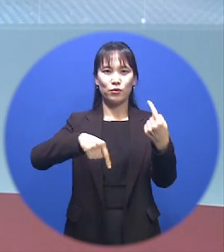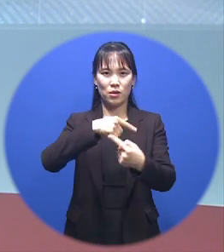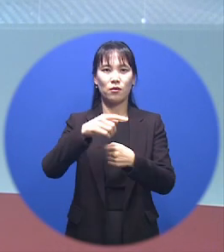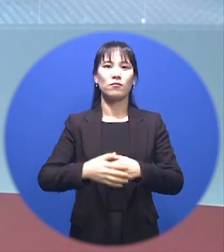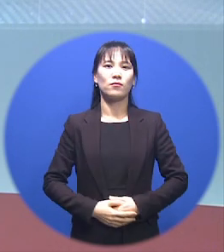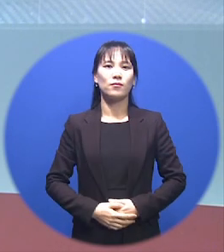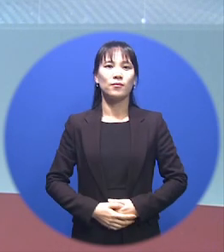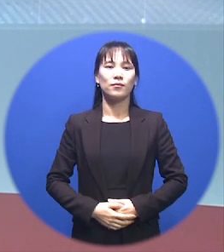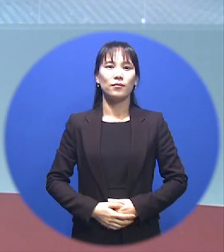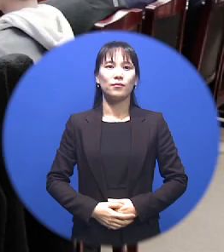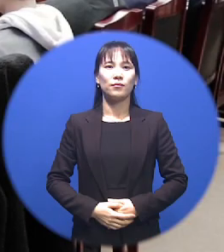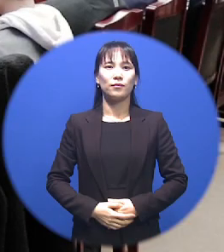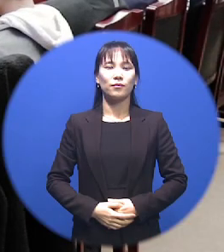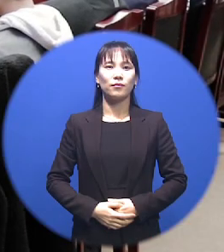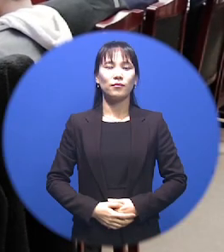구성해 운영하고 있습니다.